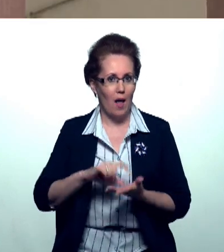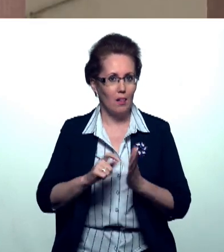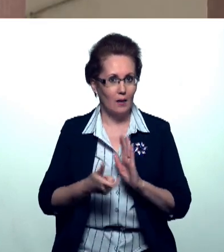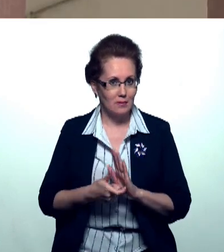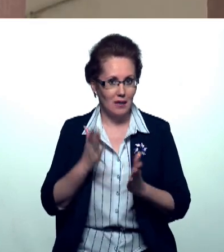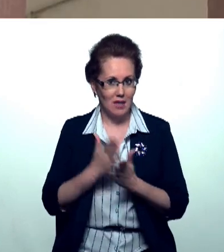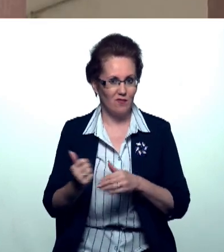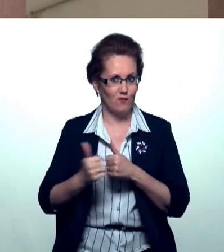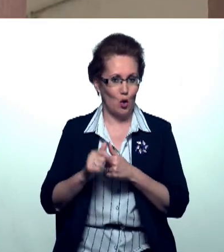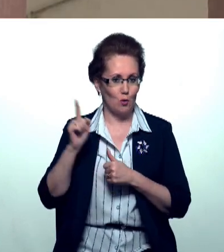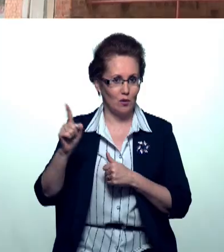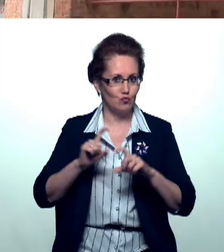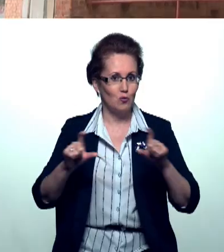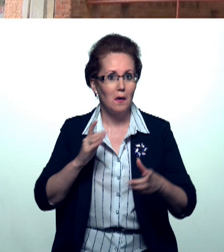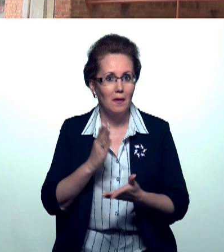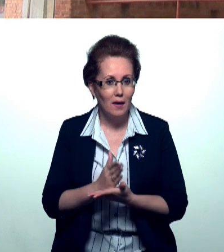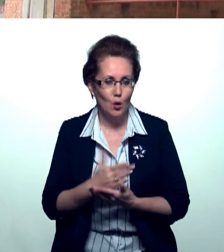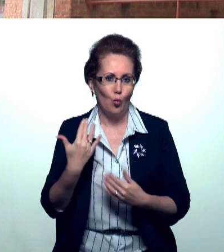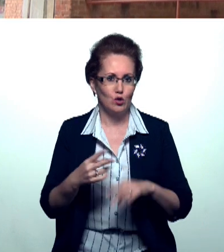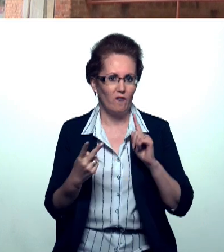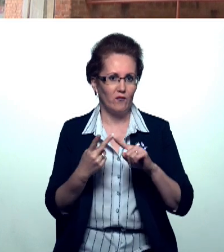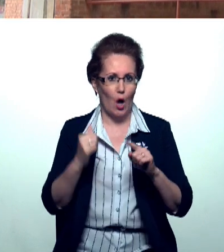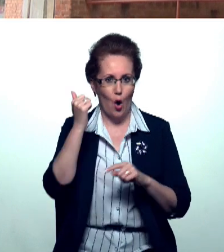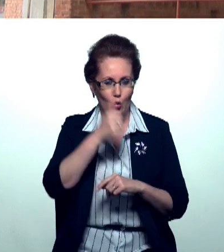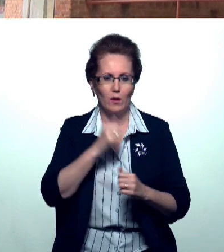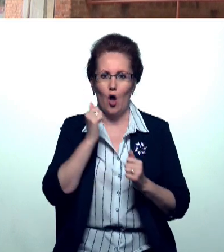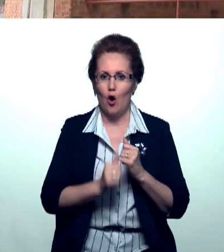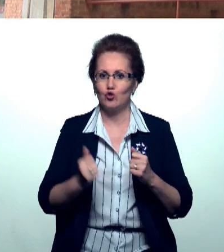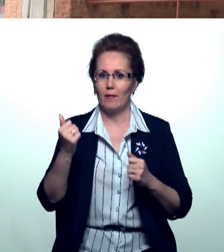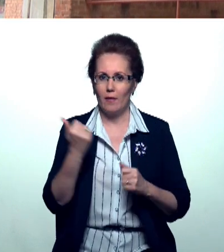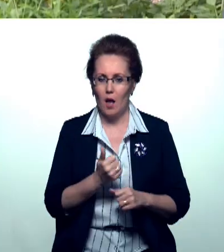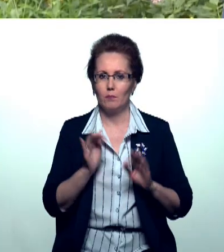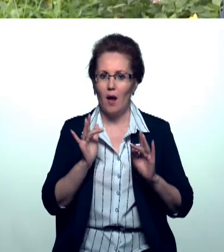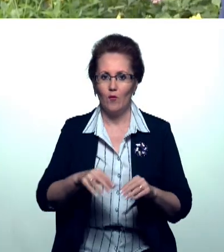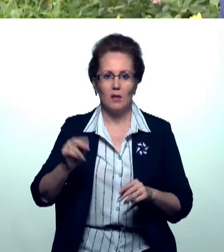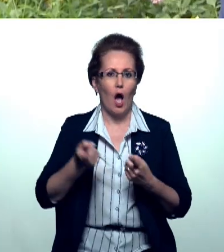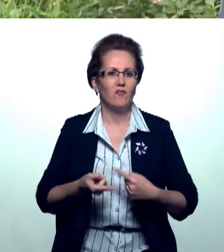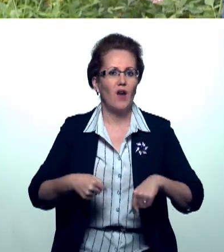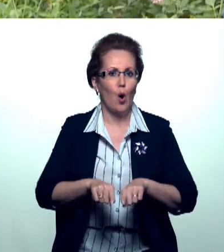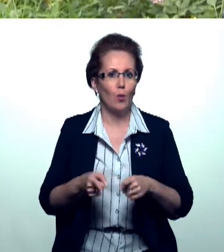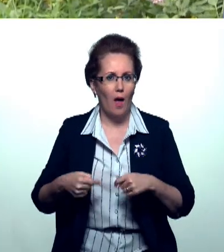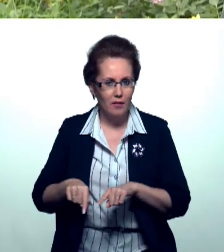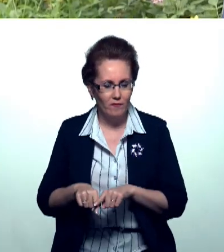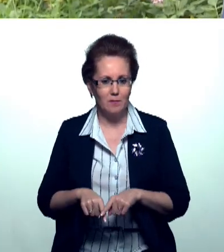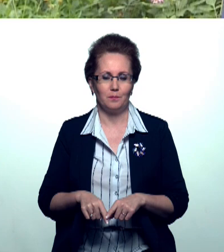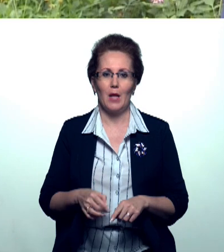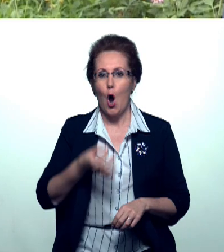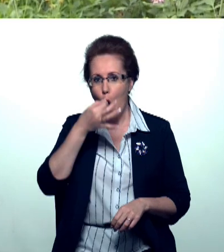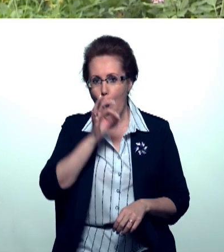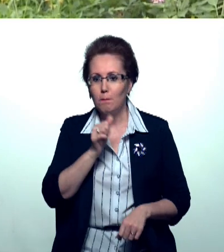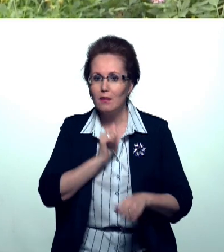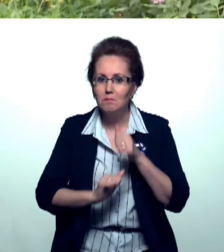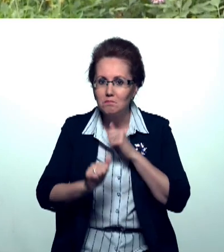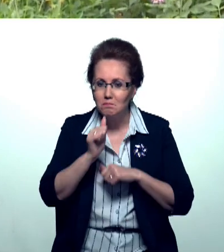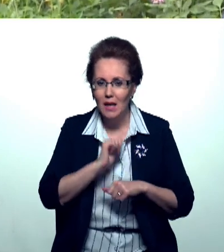Пыбья. Уже второй учебный год для старшеклассников проводят еженедельно после уроков факультативы. Проводят опыты,